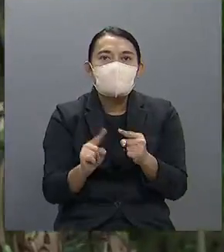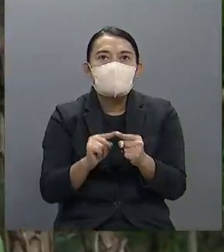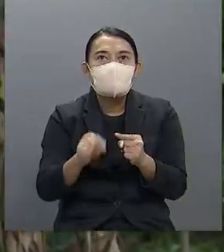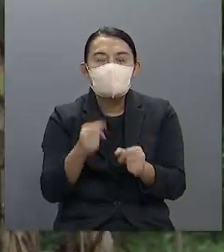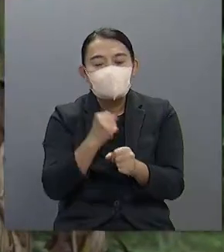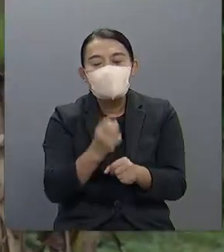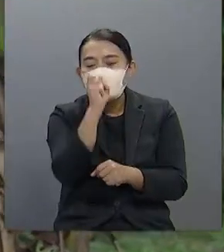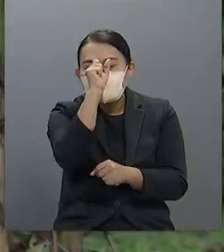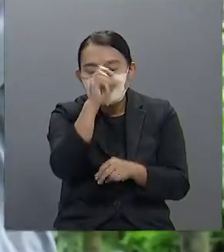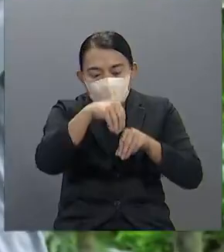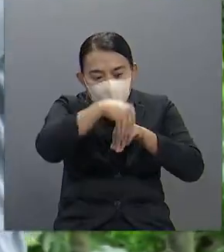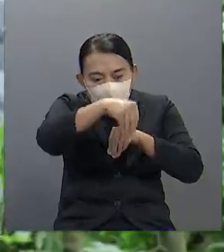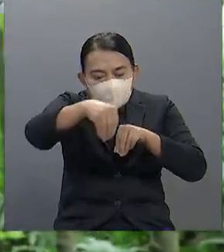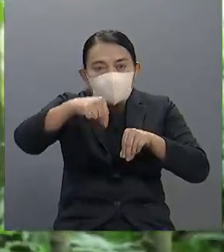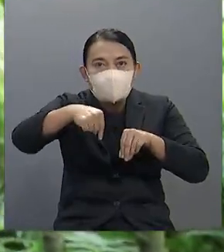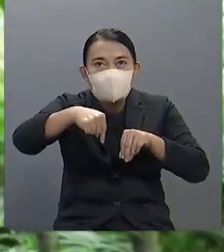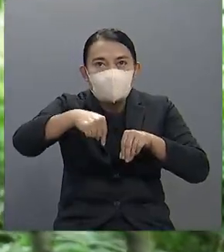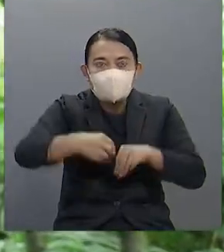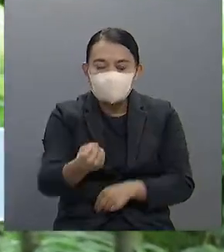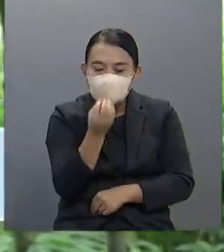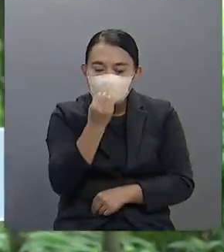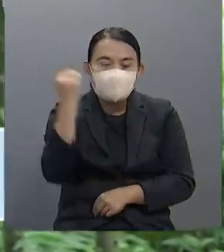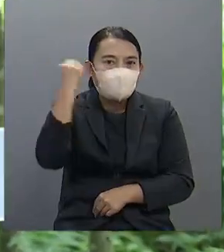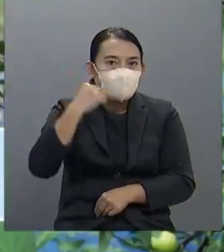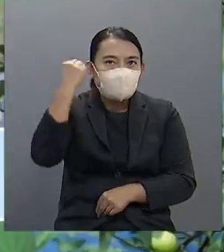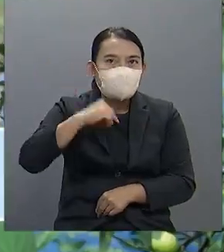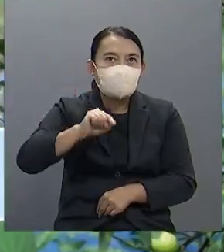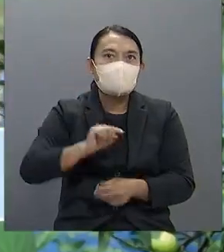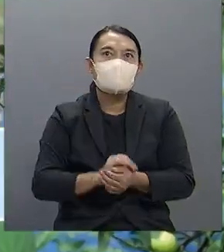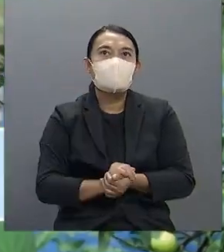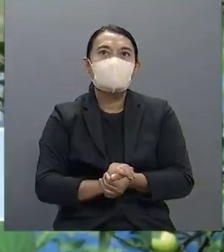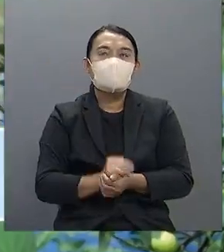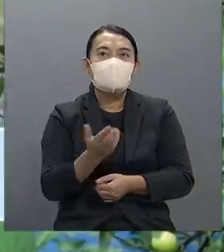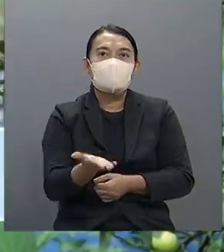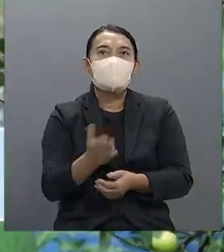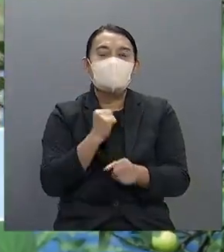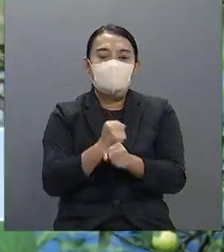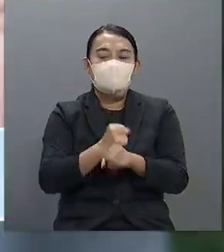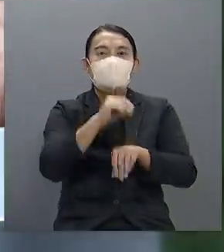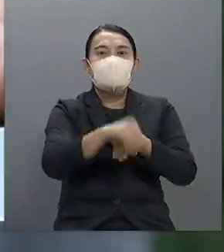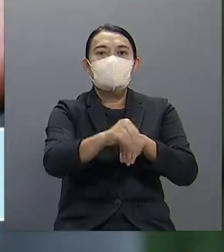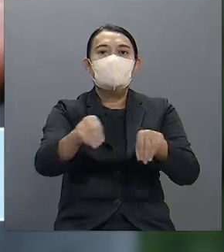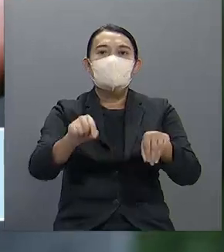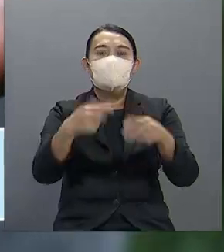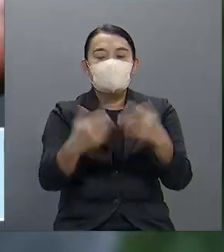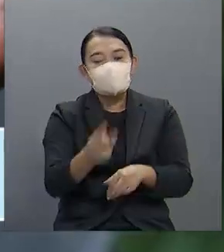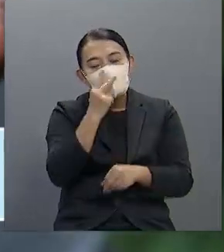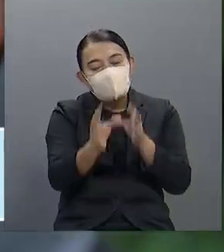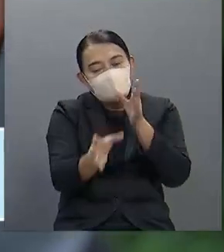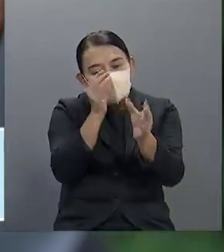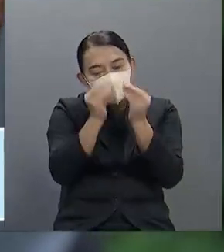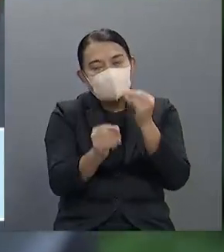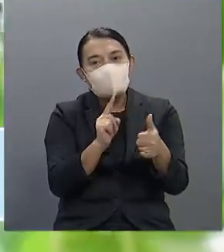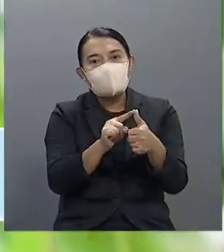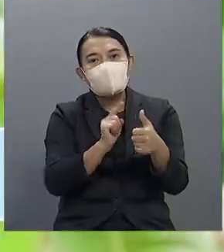ดับแรกเราปลูกสิ่งที่พวกเราต้องกินทุกวันนะครับผักสวนครัวต่างๆลำนองมาปลูกหมดเลยแล้วก็เรียนรู้กับมันเรียนรู้ไปด้วยนะครับส่วนที่2ครับเราปลูกสิ่ง